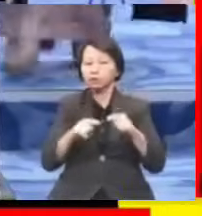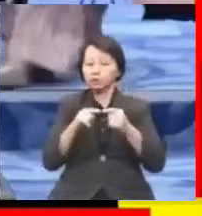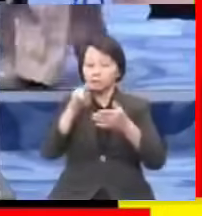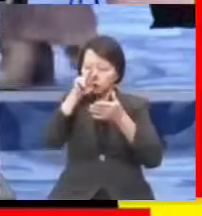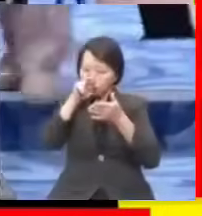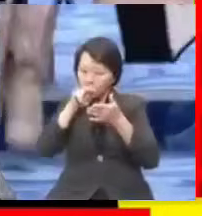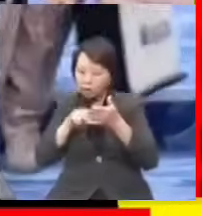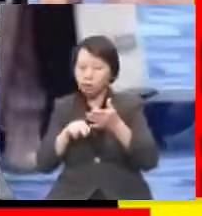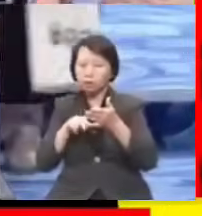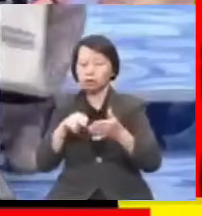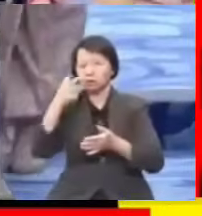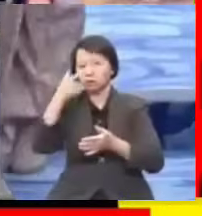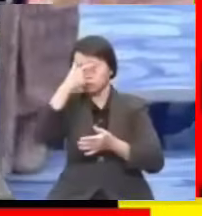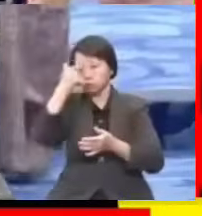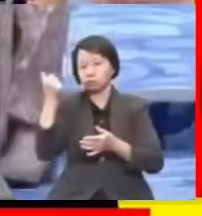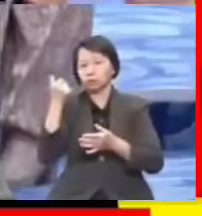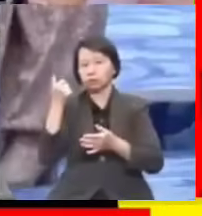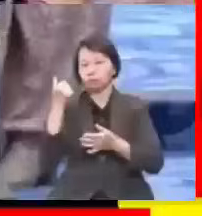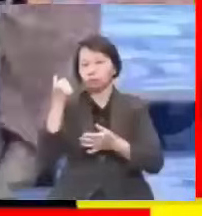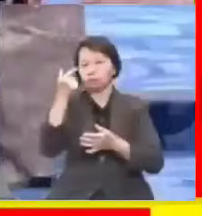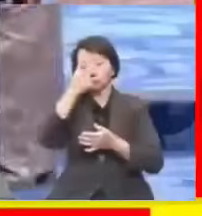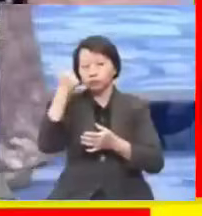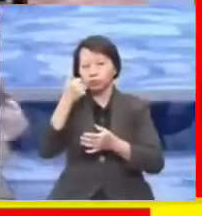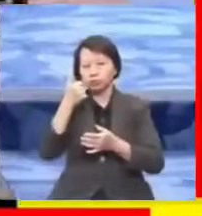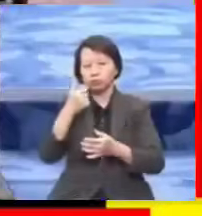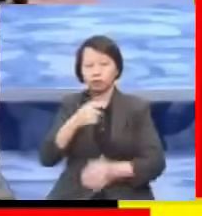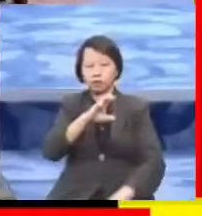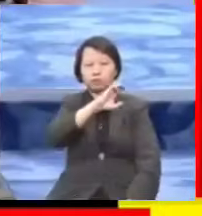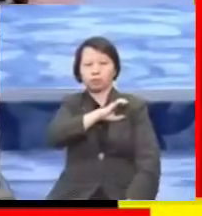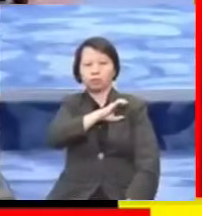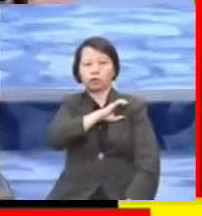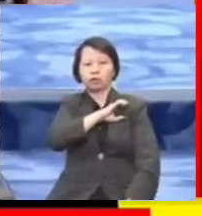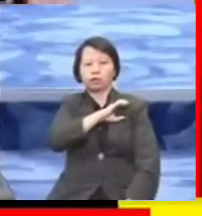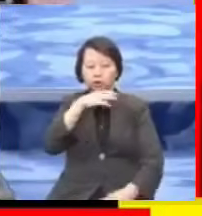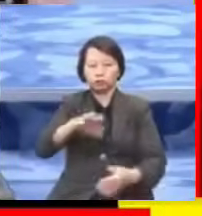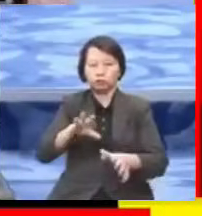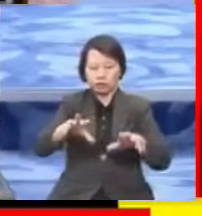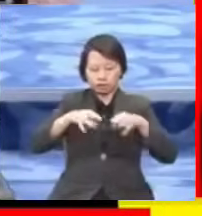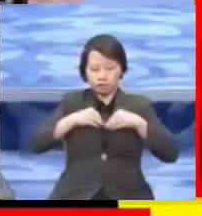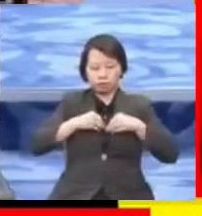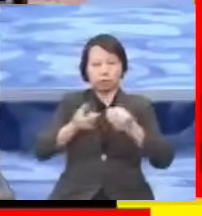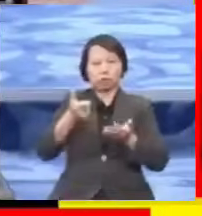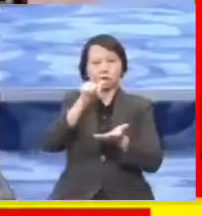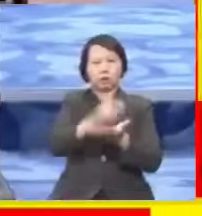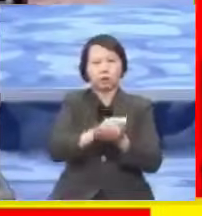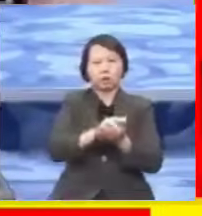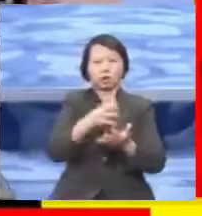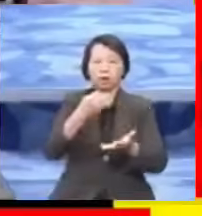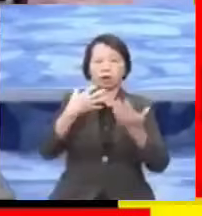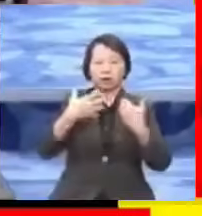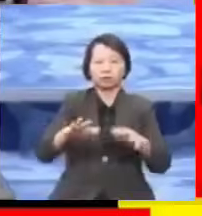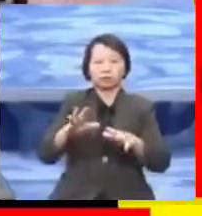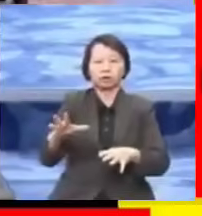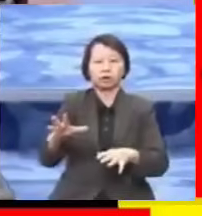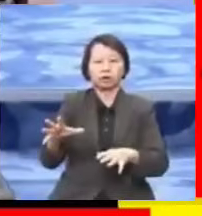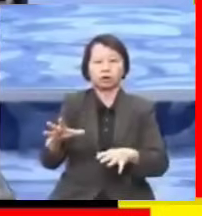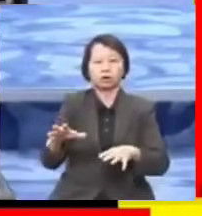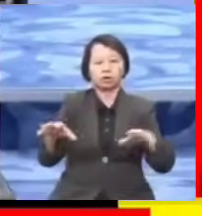diteliti kerana pihak PDRM telah menerima laporan dan telah